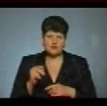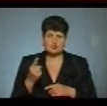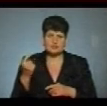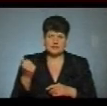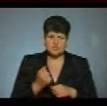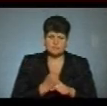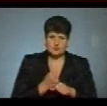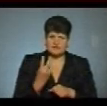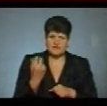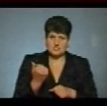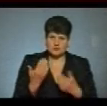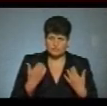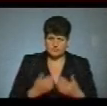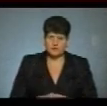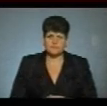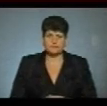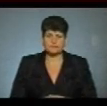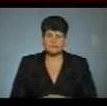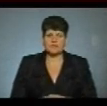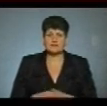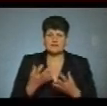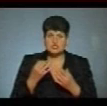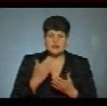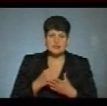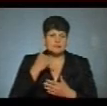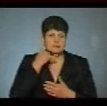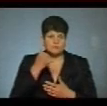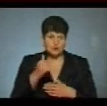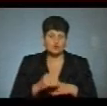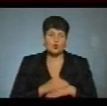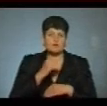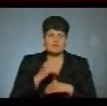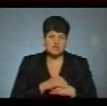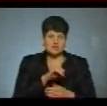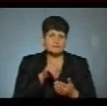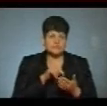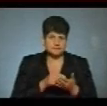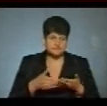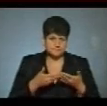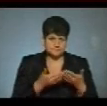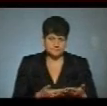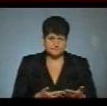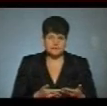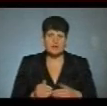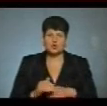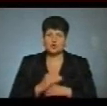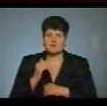так, два тижні так, відпочивають. Так, саме так. В нас є ще на телефоні дзвіночок. Доброго вечора, будь ласка, запитуйте. Добрий